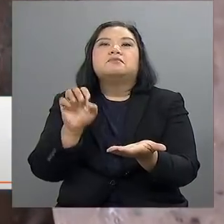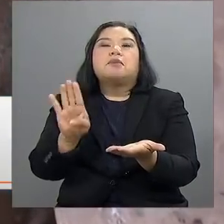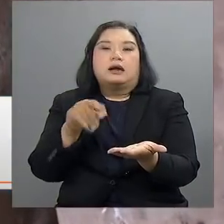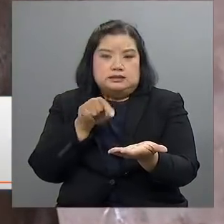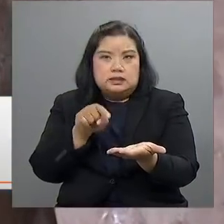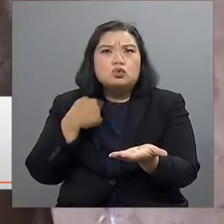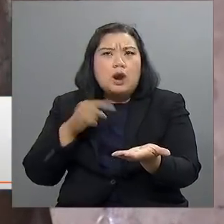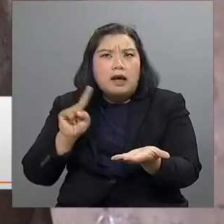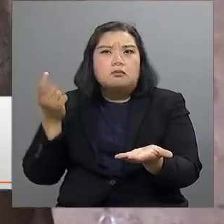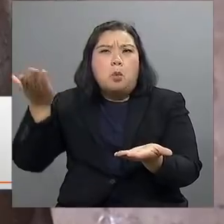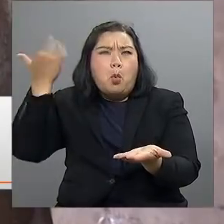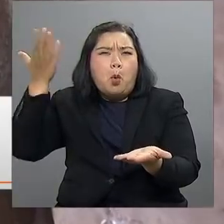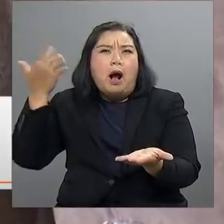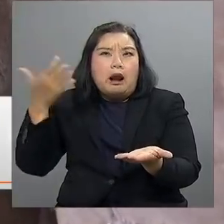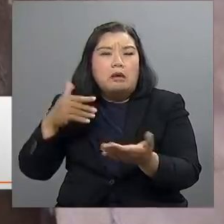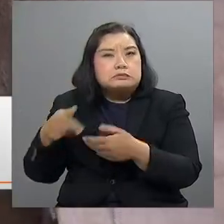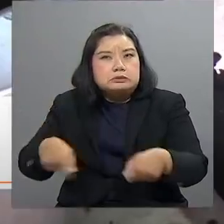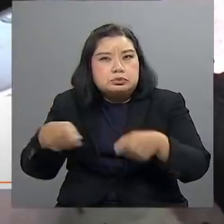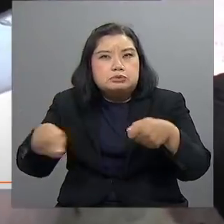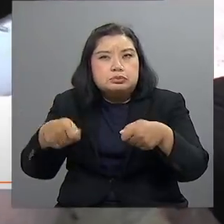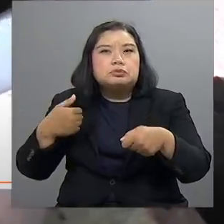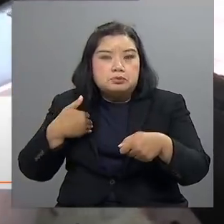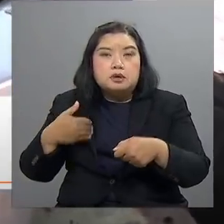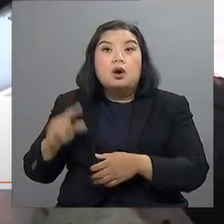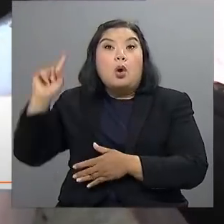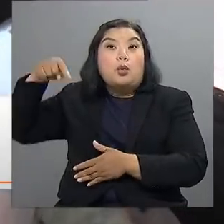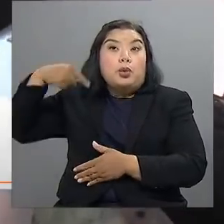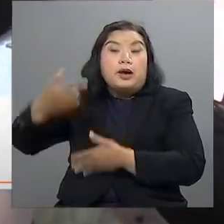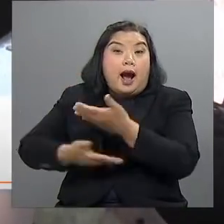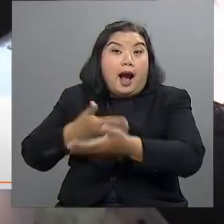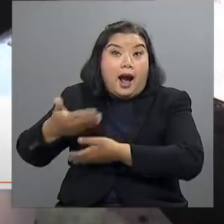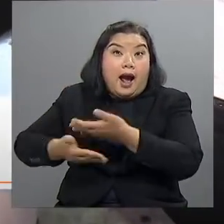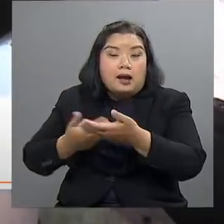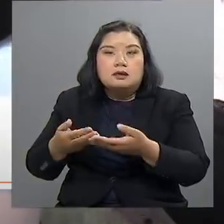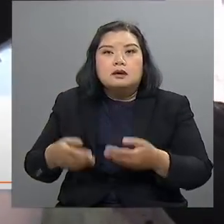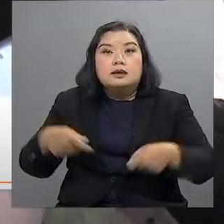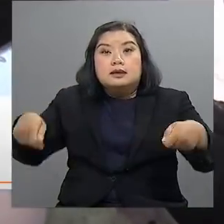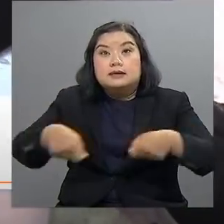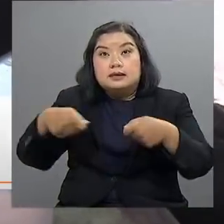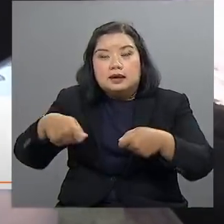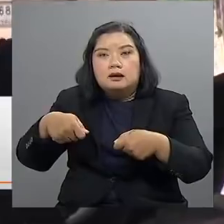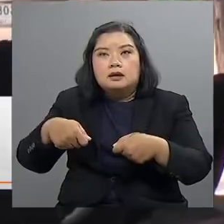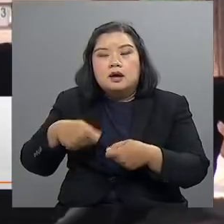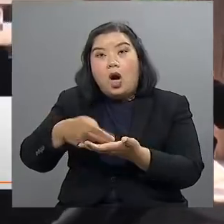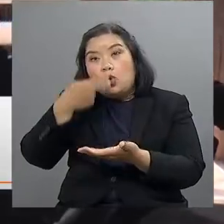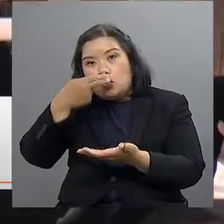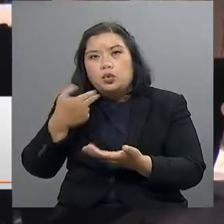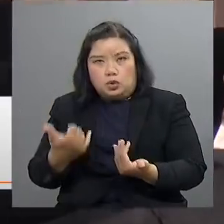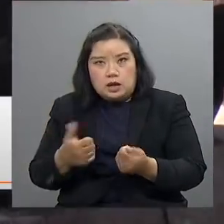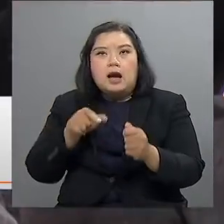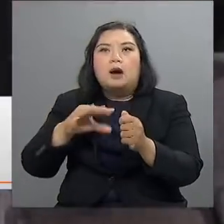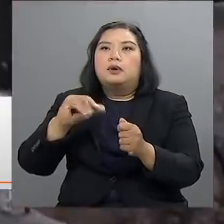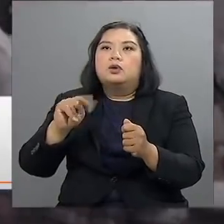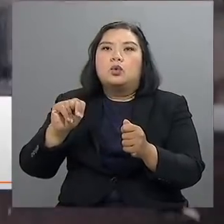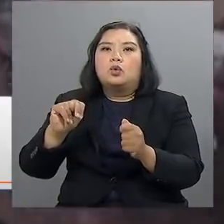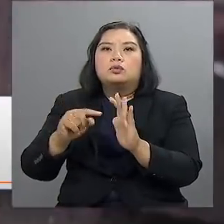คุณระวังอนุภาพแม่ค้าขายก๋วยเตี๋ยวเรืออีโปงอยู่ที่ตำบลมักค่าอำเภอโนนสูงจังหวัดนครราชสีม